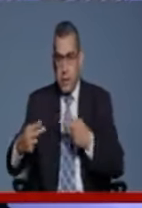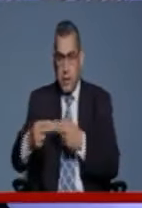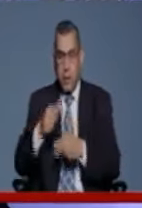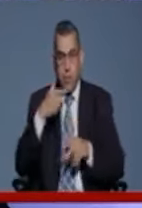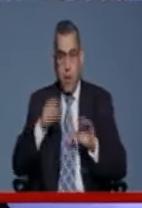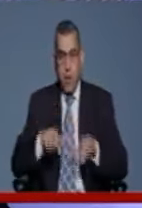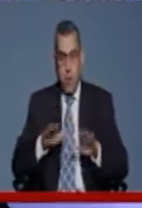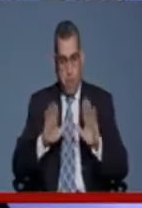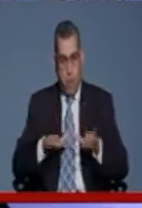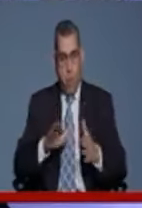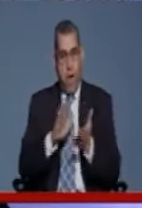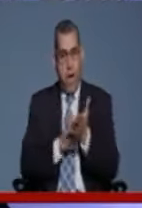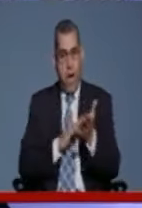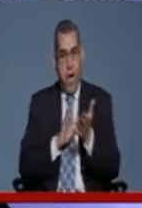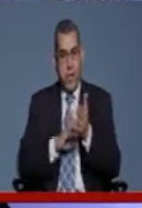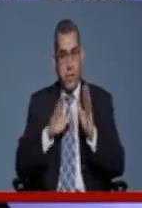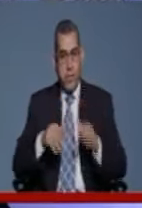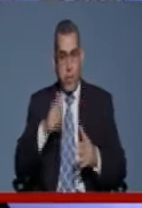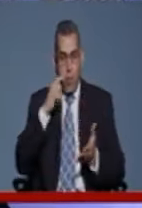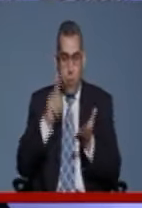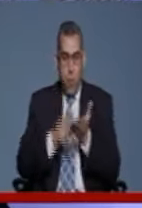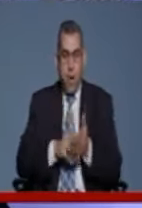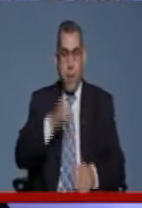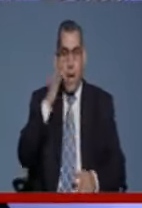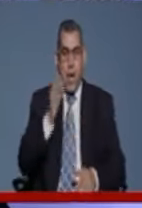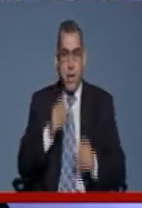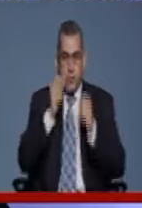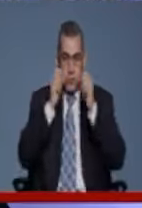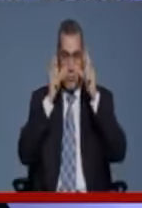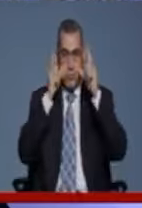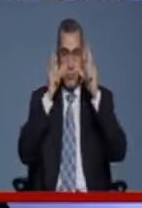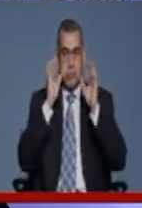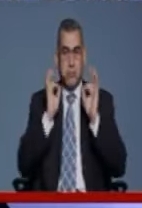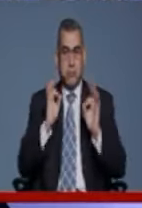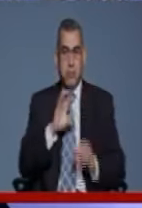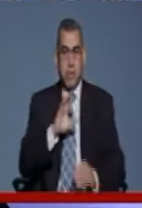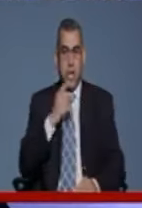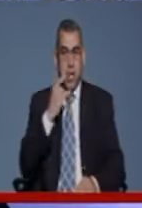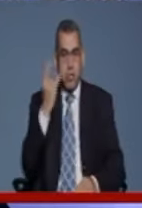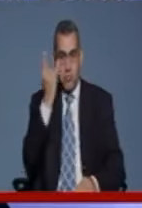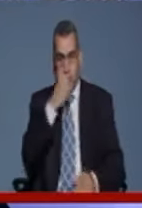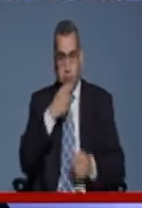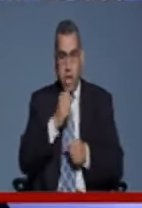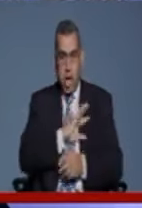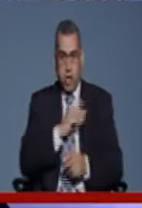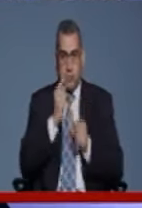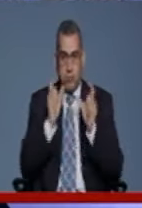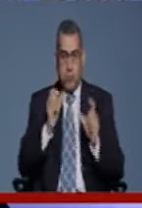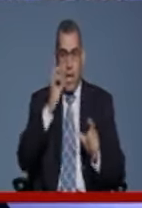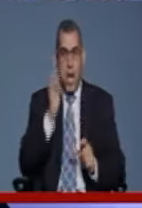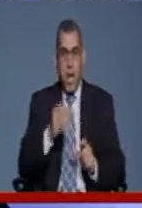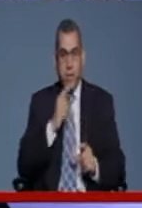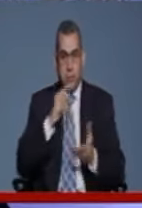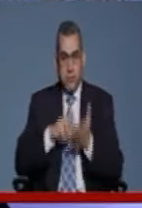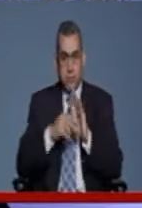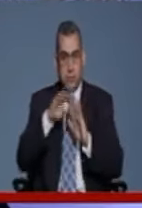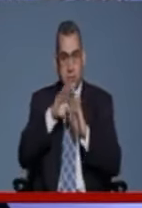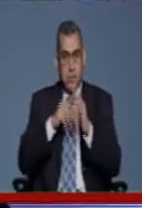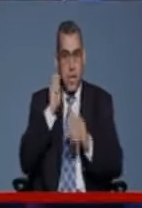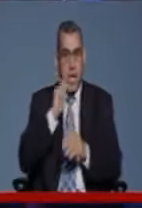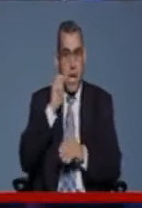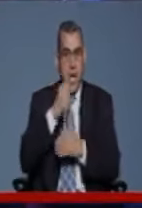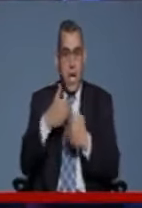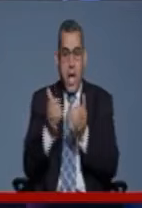قائماً يستوجب استمرار اليقظة الأمنية في ضوء محاولات التنظيمات